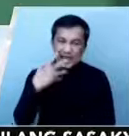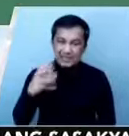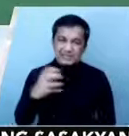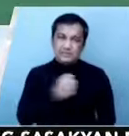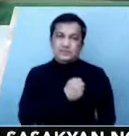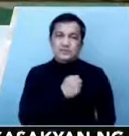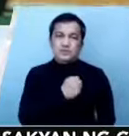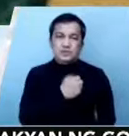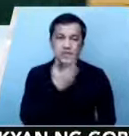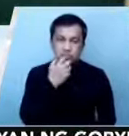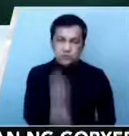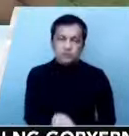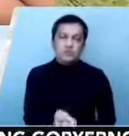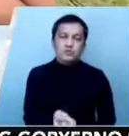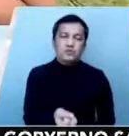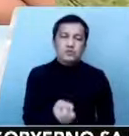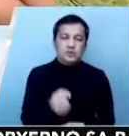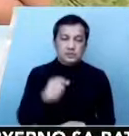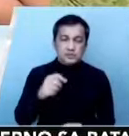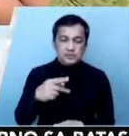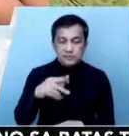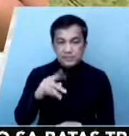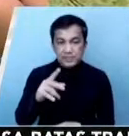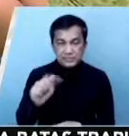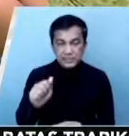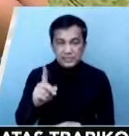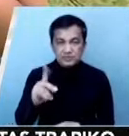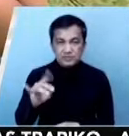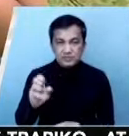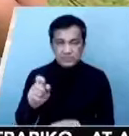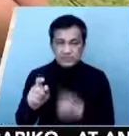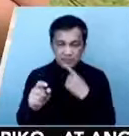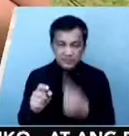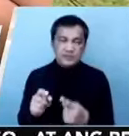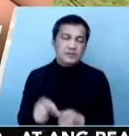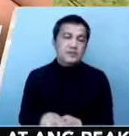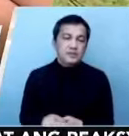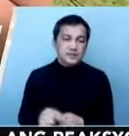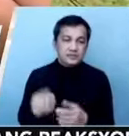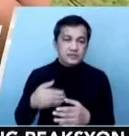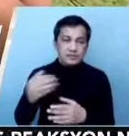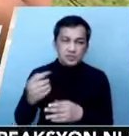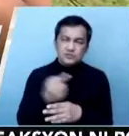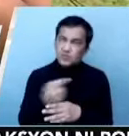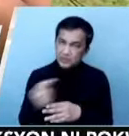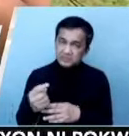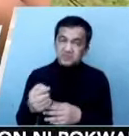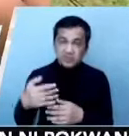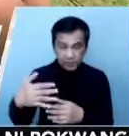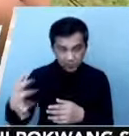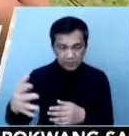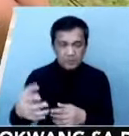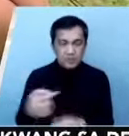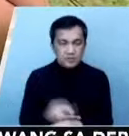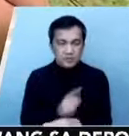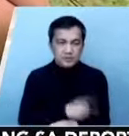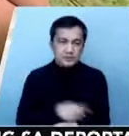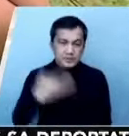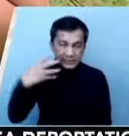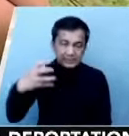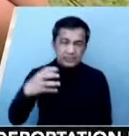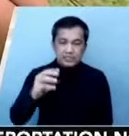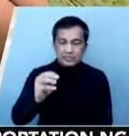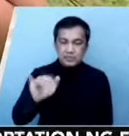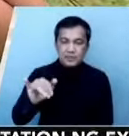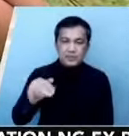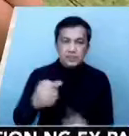DOST Pag-asa. Sa mga susunod na araw at linggo, posibleng titindi pa ang init at pagsapit ng Mayo, inaasahang aabot pa